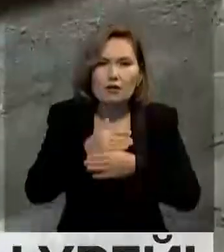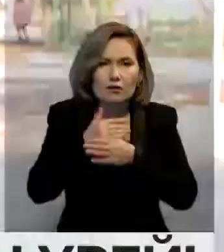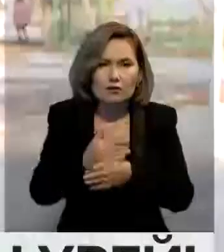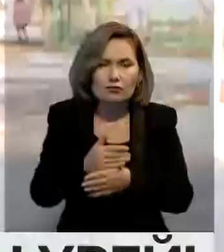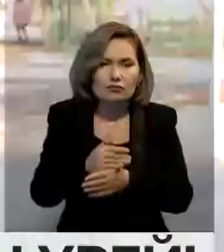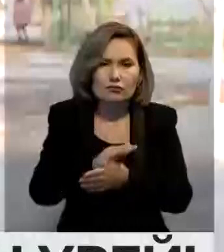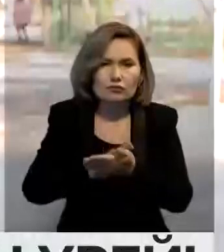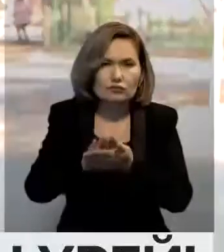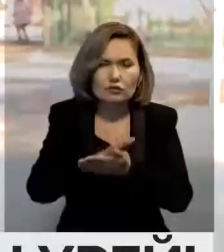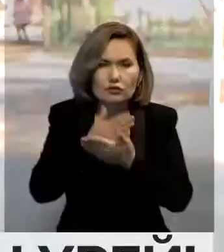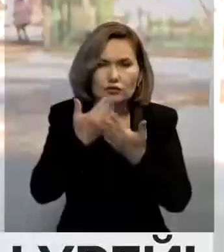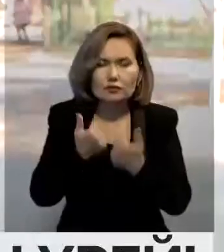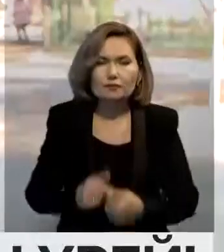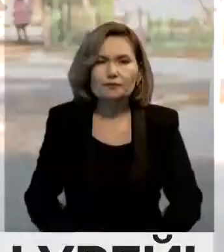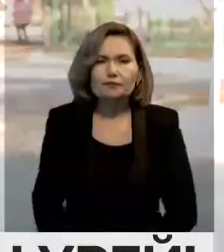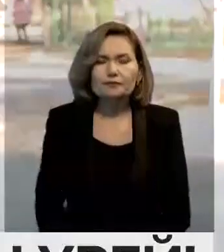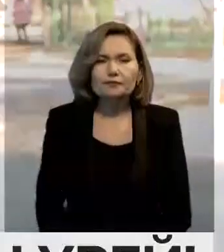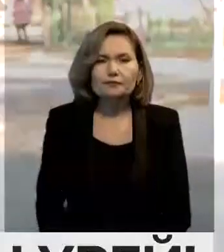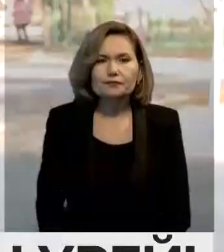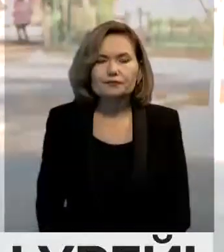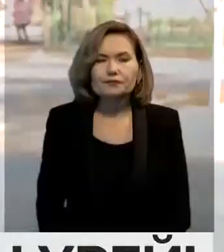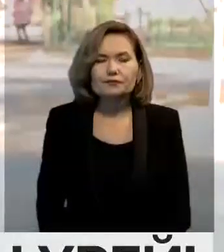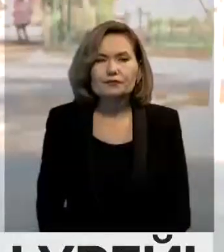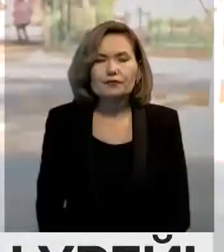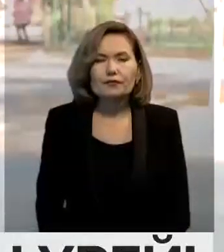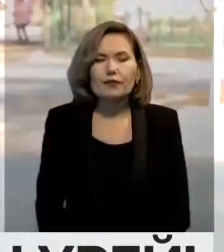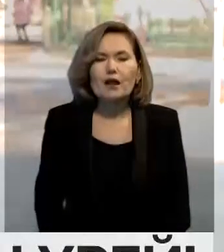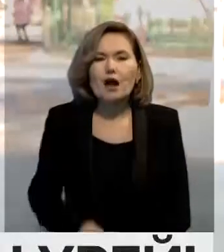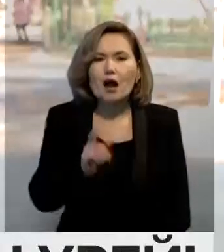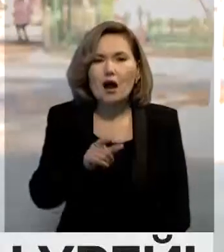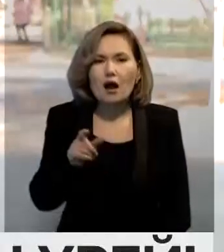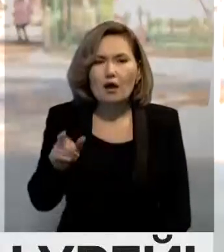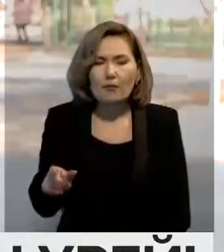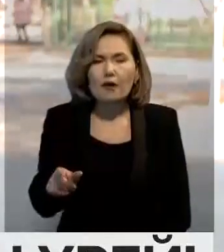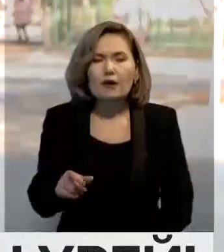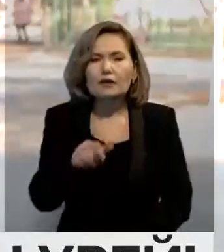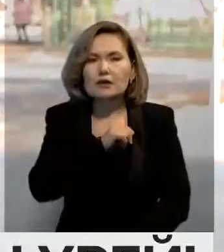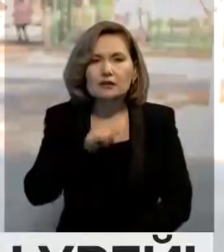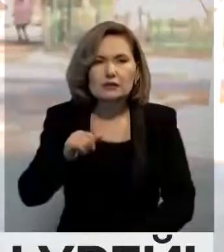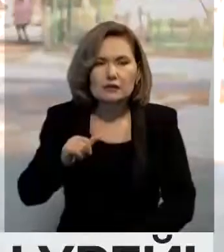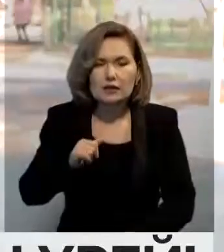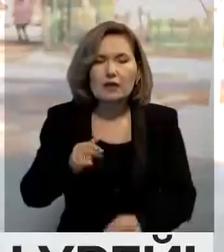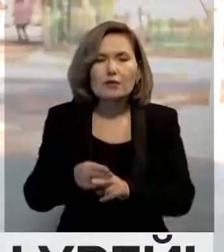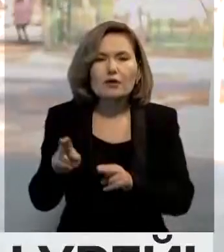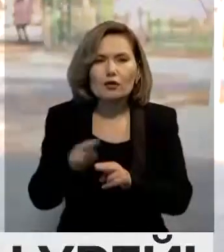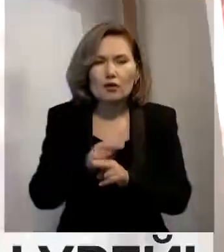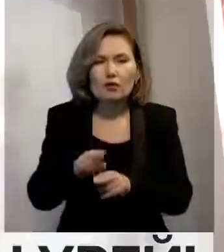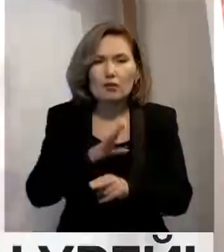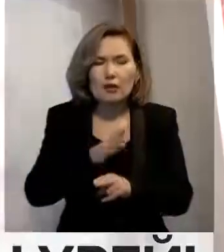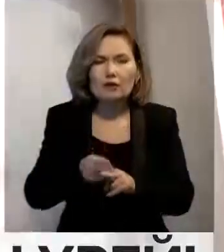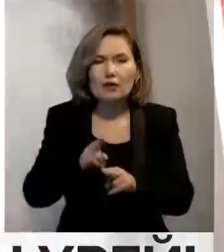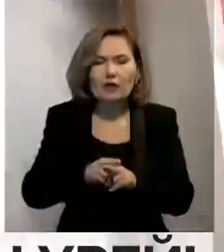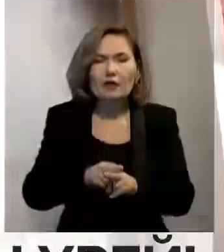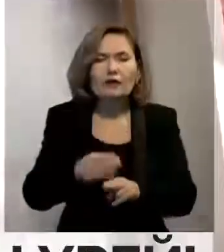дейді. Вообще здесь необходимо, чтобы меры принимались со стороны жильцов. Тұрғындардың өздері әрекет жасап, жөндеу жұмыстарын жүргізуі тиіс. Себебі пәтер иелері